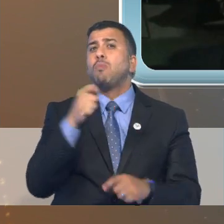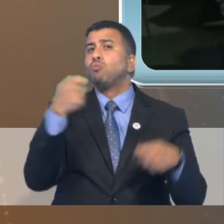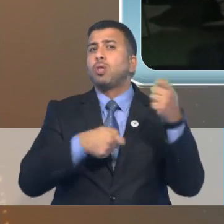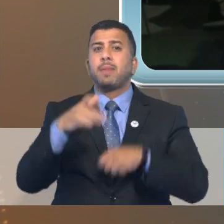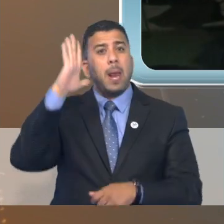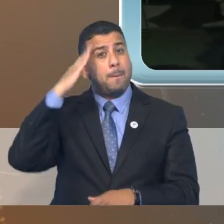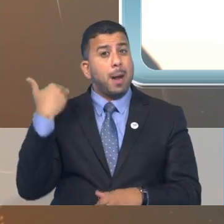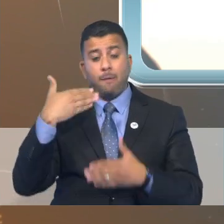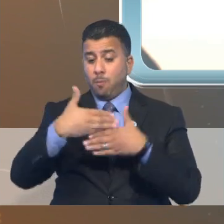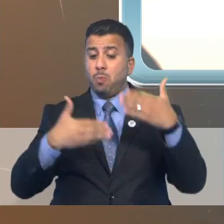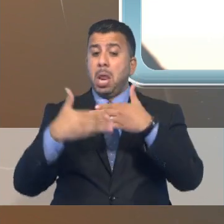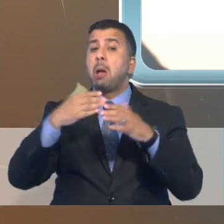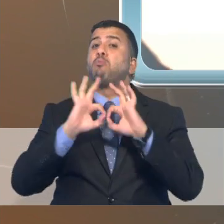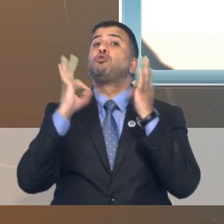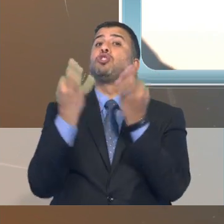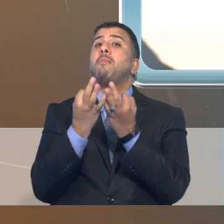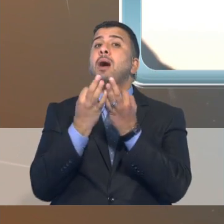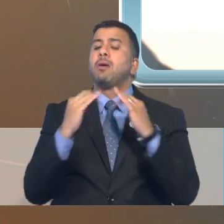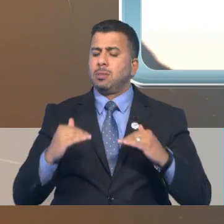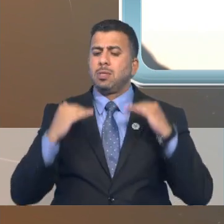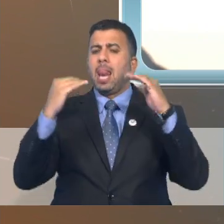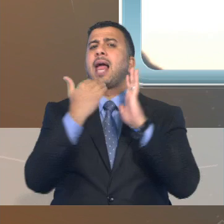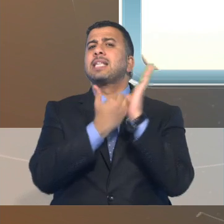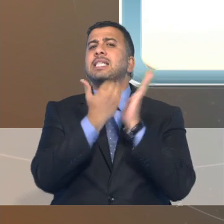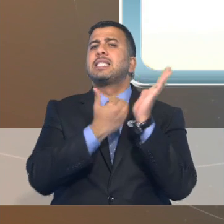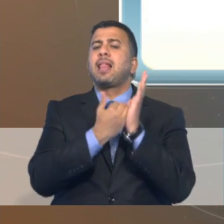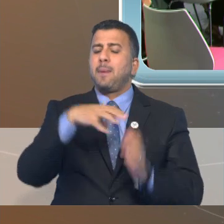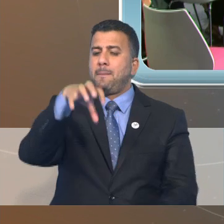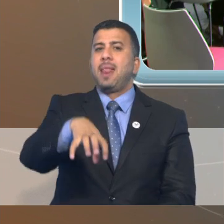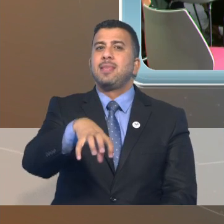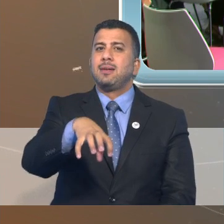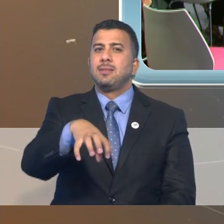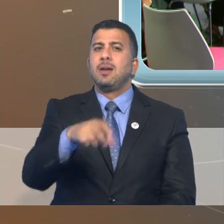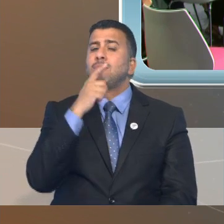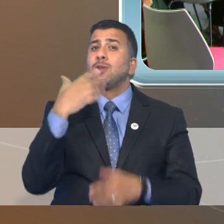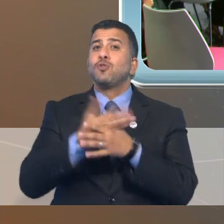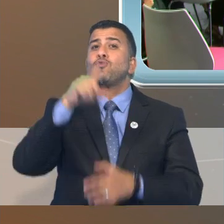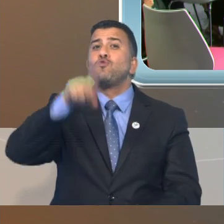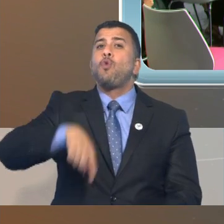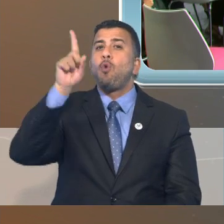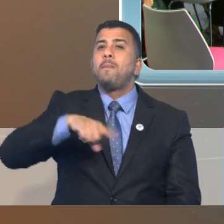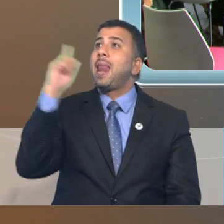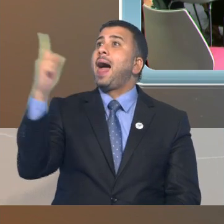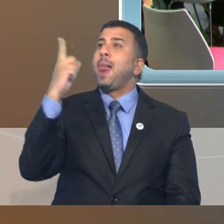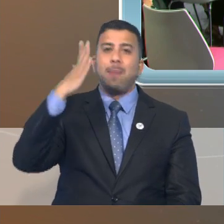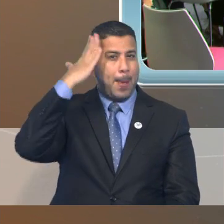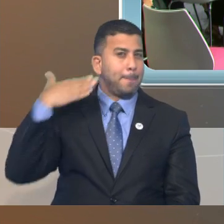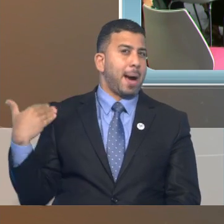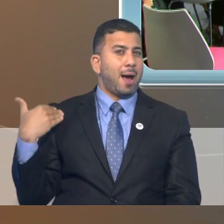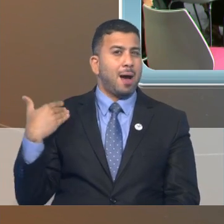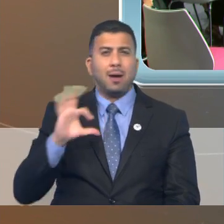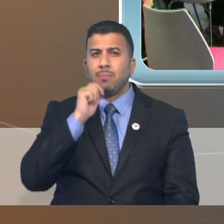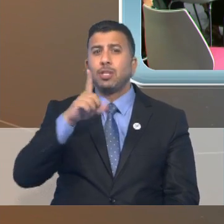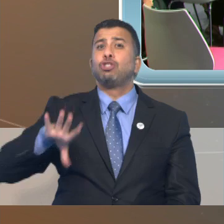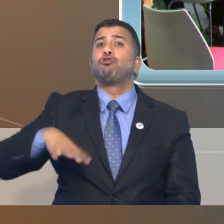مساهمة المرأة في بناء مجتمعها واستنهاض اقتصاد بلدها. وبمناسبة اليوم العالمي للمرأة أكدت سمو